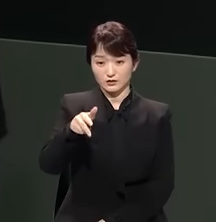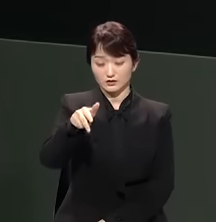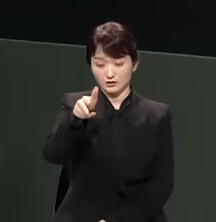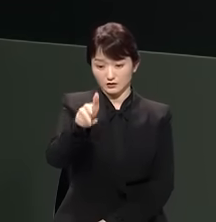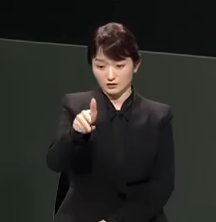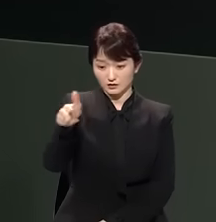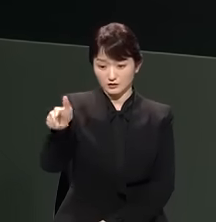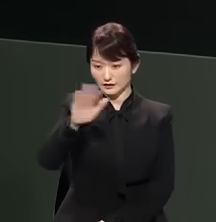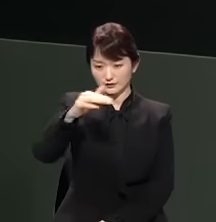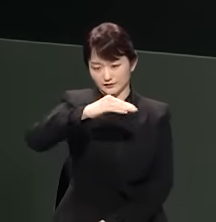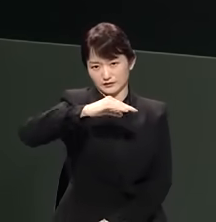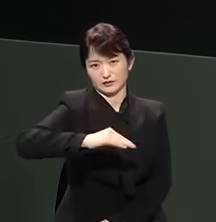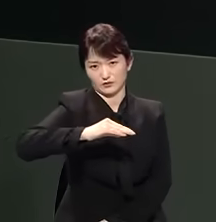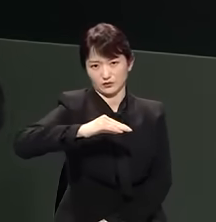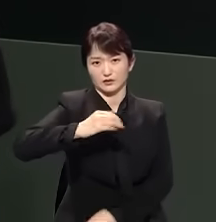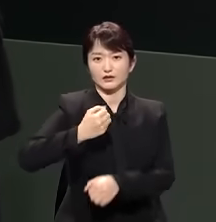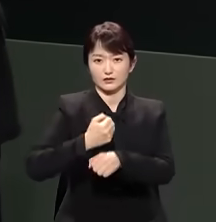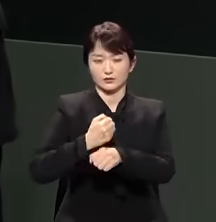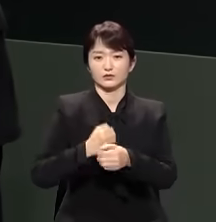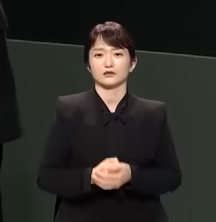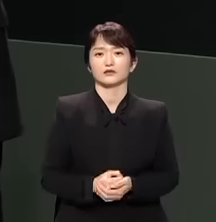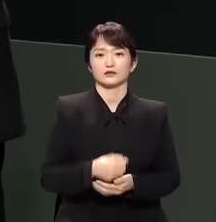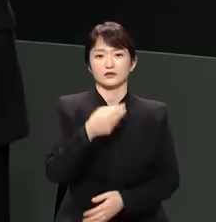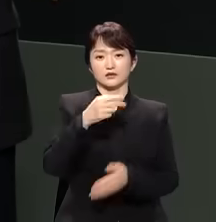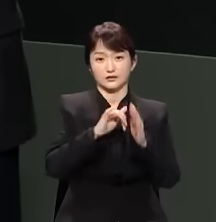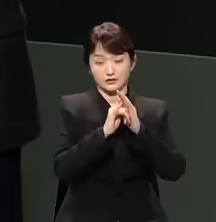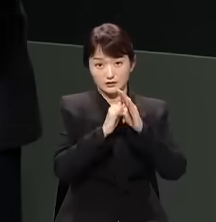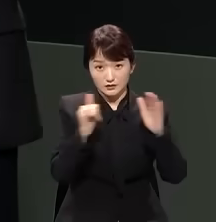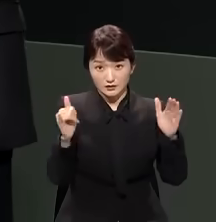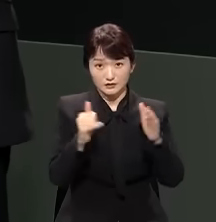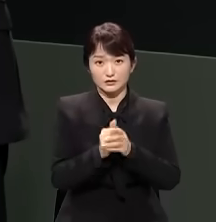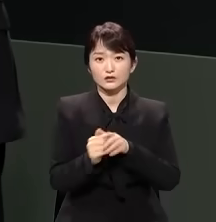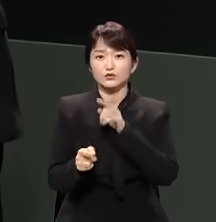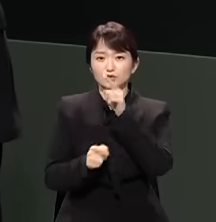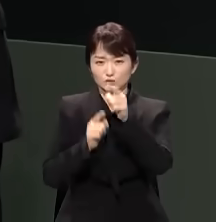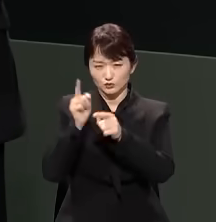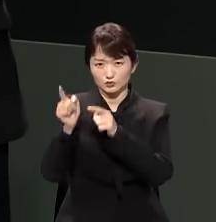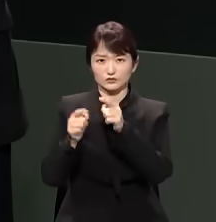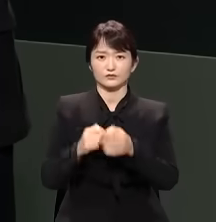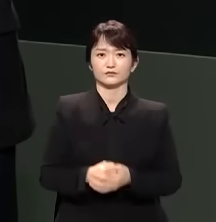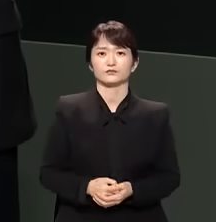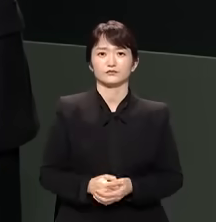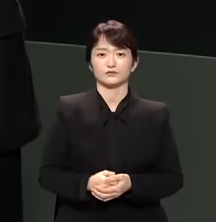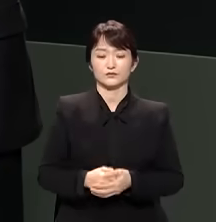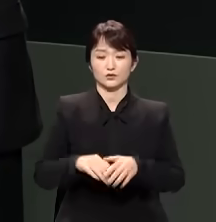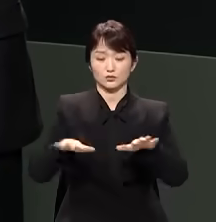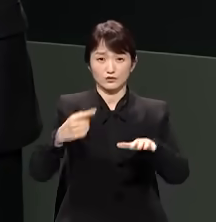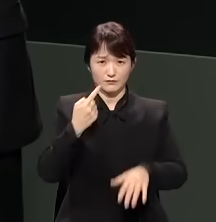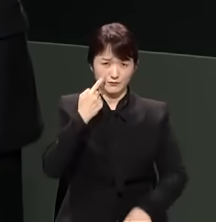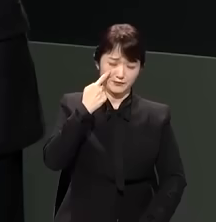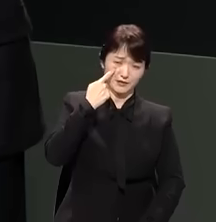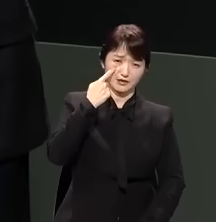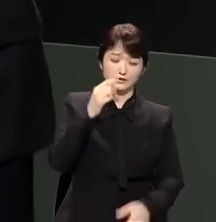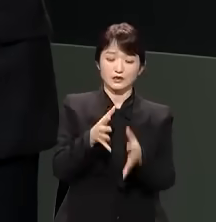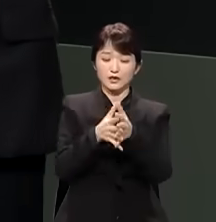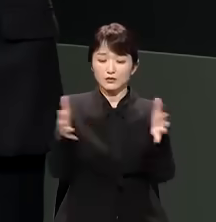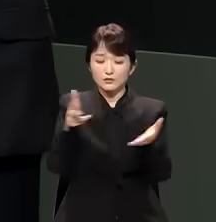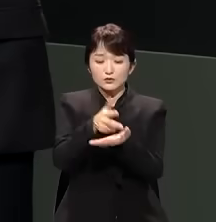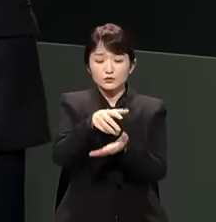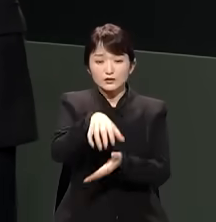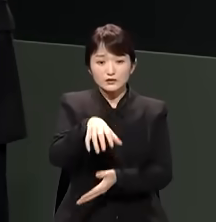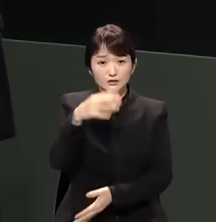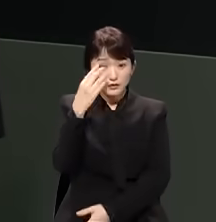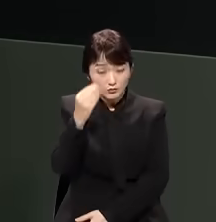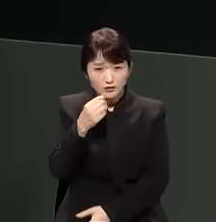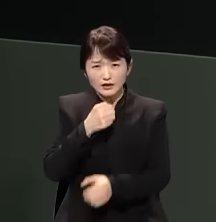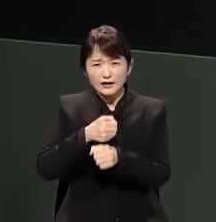주차입구 제보해 주셨는데요 오늘 아주 화제가 됐던 어 일입니다 아파트 주차장에서 목격된 황당한 장면